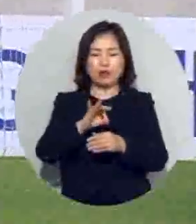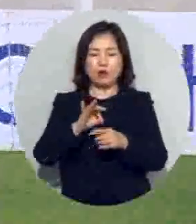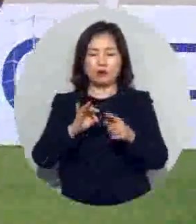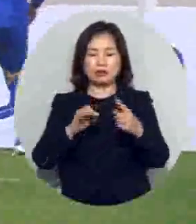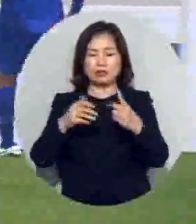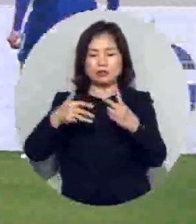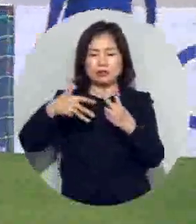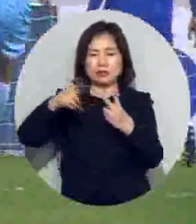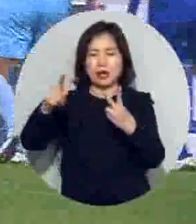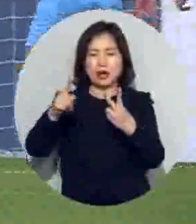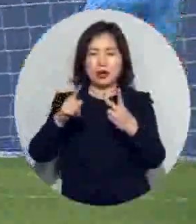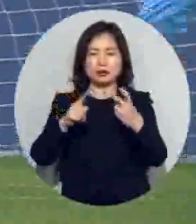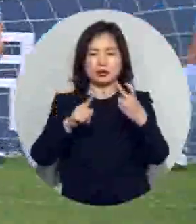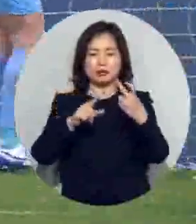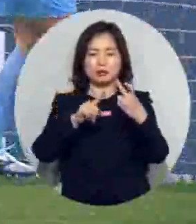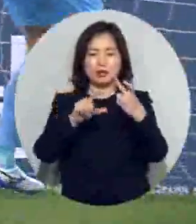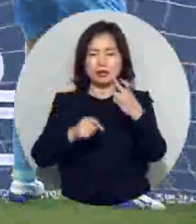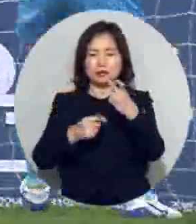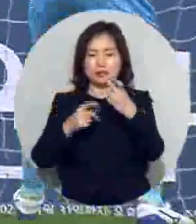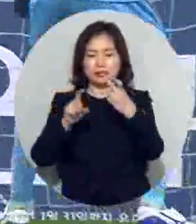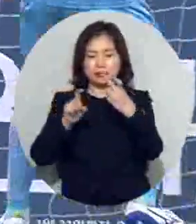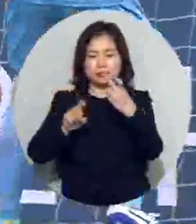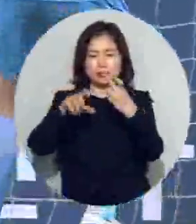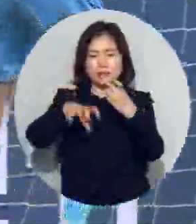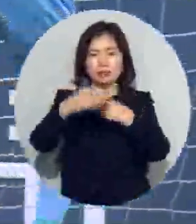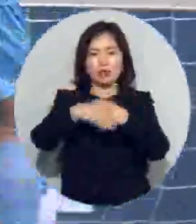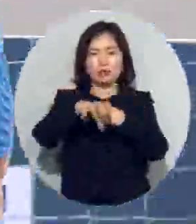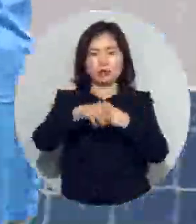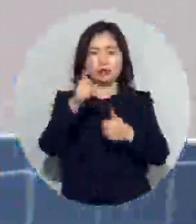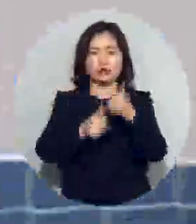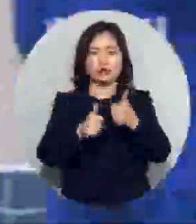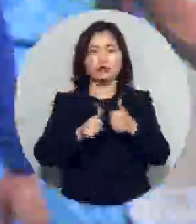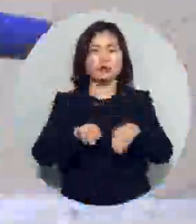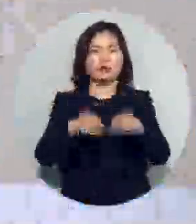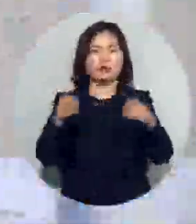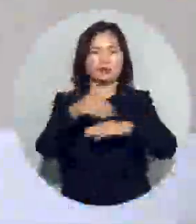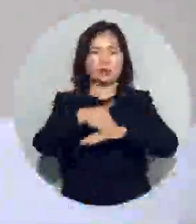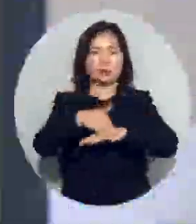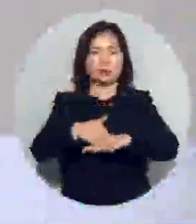결승 2차전은 다음 달 11일 대구에서 펼쳐집니다. MBC 뉴스 서건입니다.